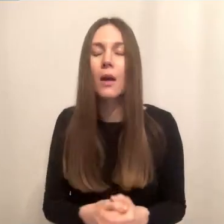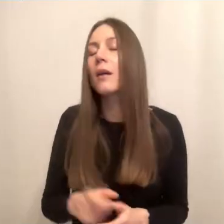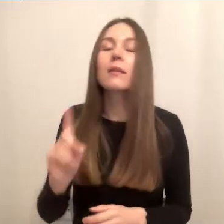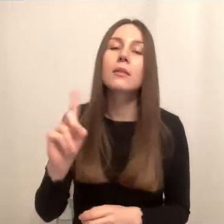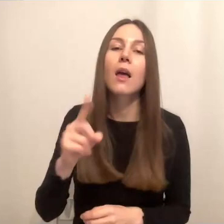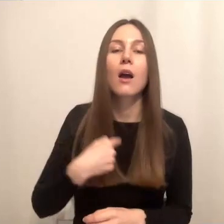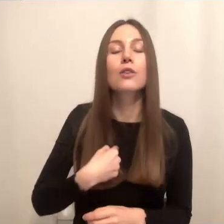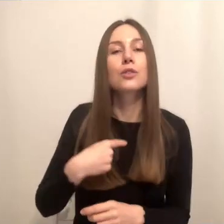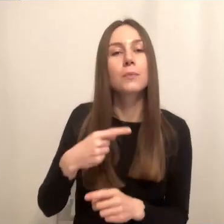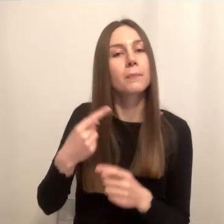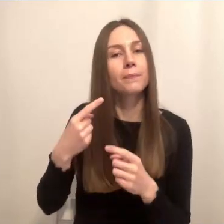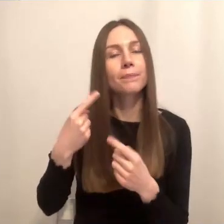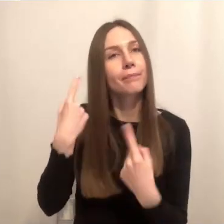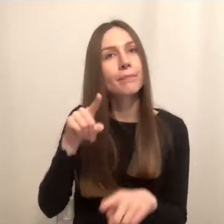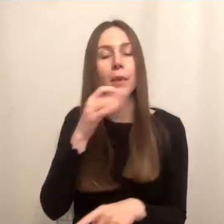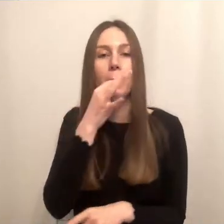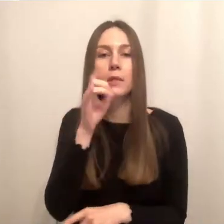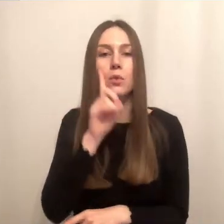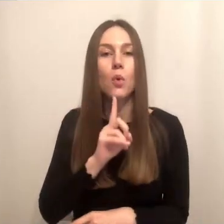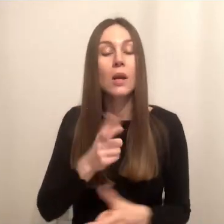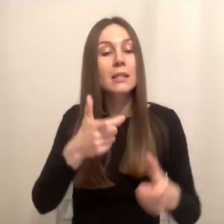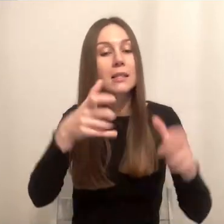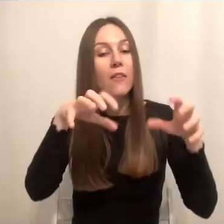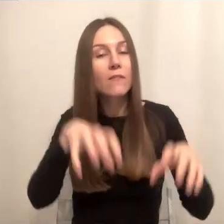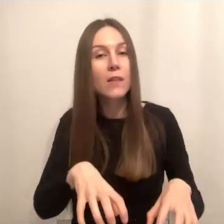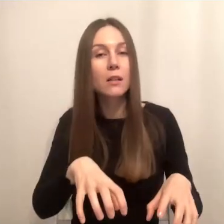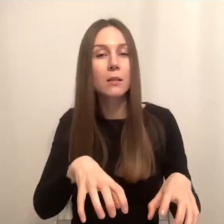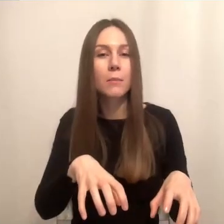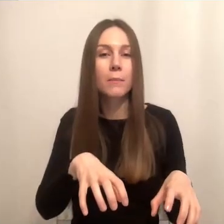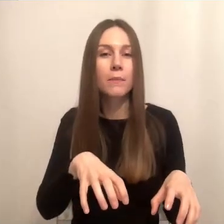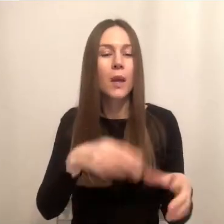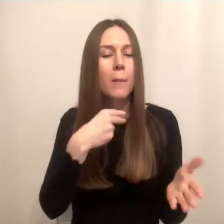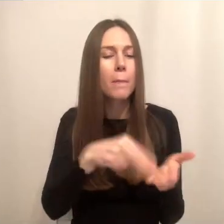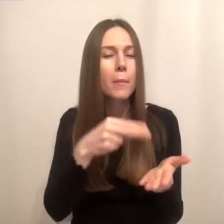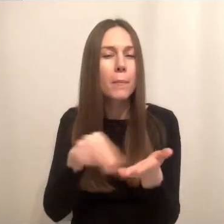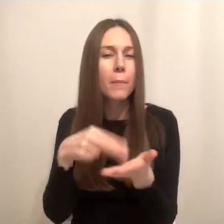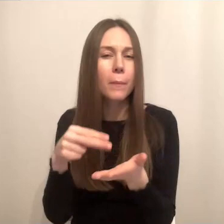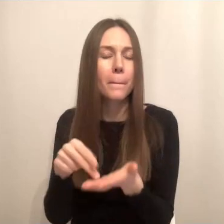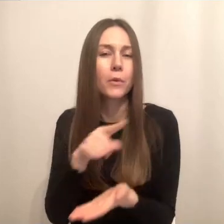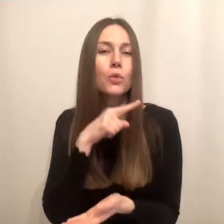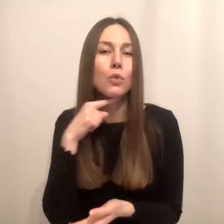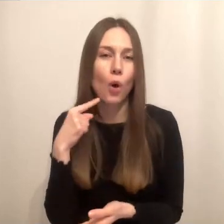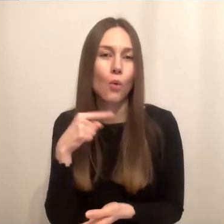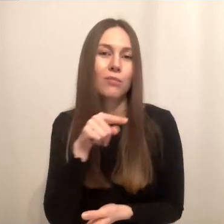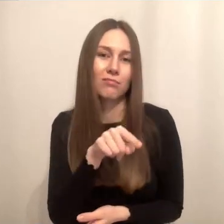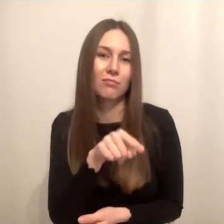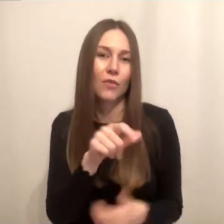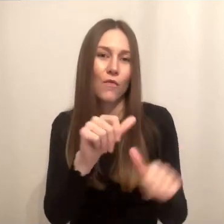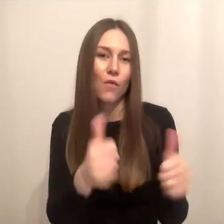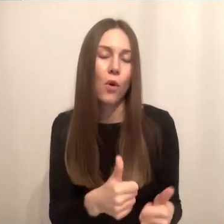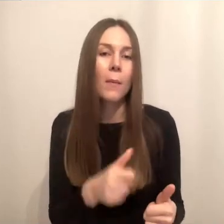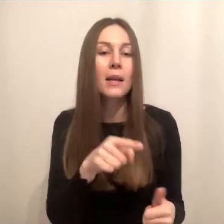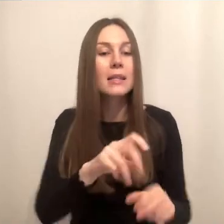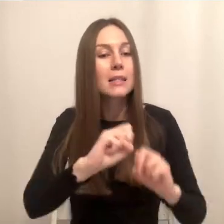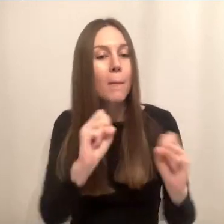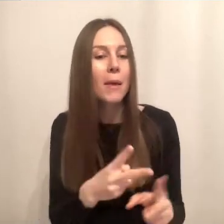Tiesiog savivaldybėje yra labai daug tokių pirkimų ir kartais jie tiesiog specialiai yra